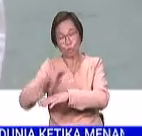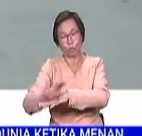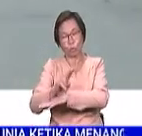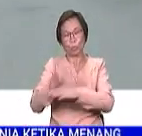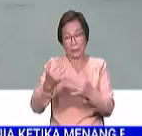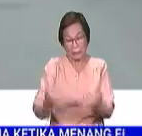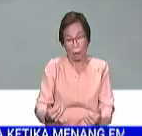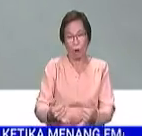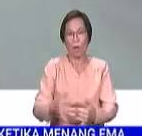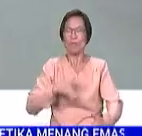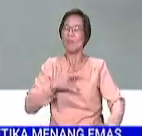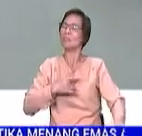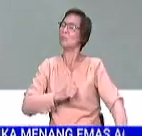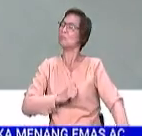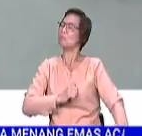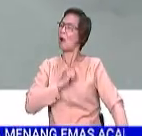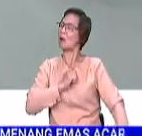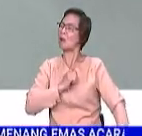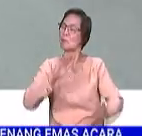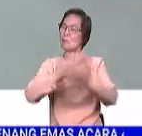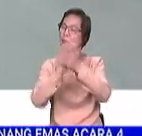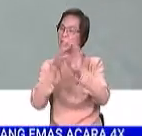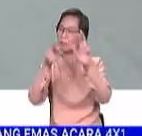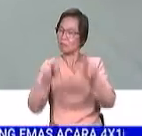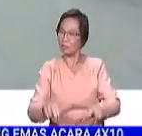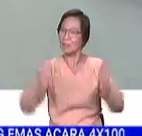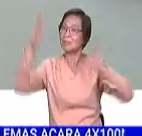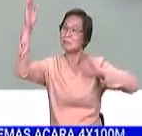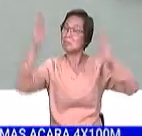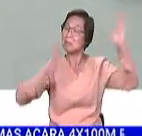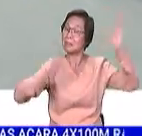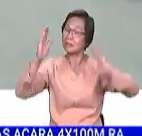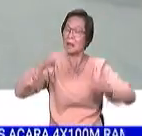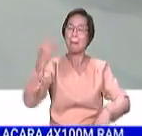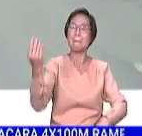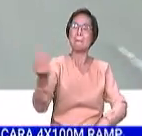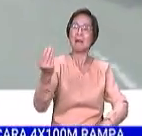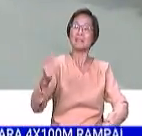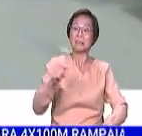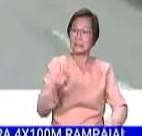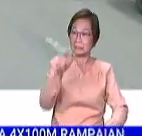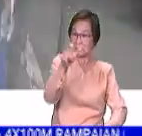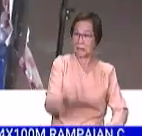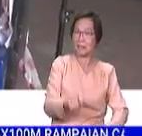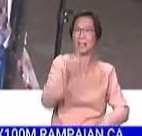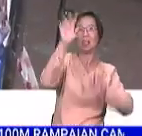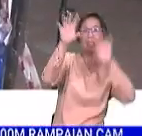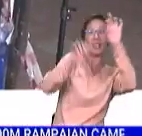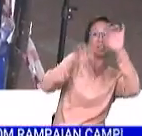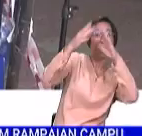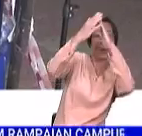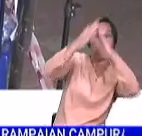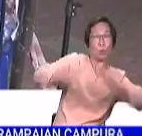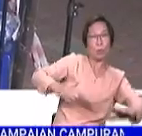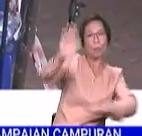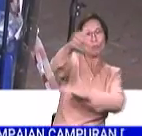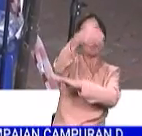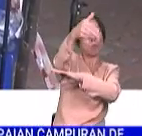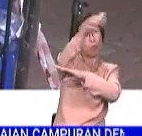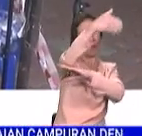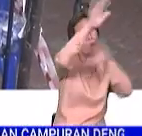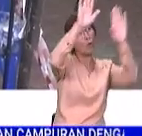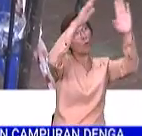sekaligus menunjukkan rasa bangga menjadi warga Malaysia biasanya beliau akan menghias rumah dengan jalur Gemilang